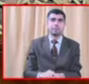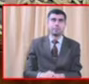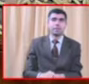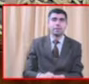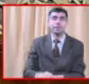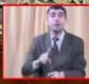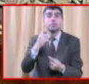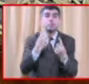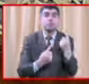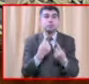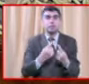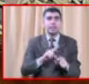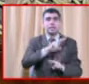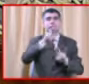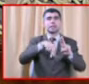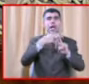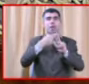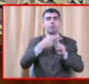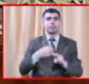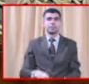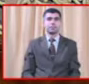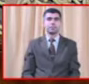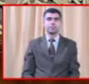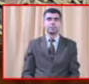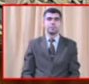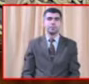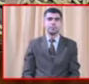تعقيب اضافي؟ الكلمه للسيد الوزير. تفضل السيد الوزير. تفضل.